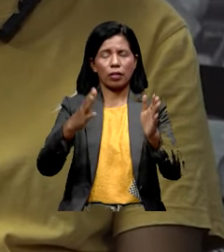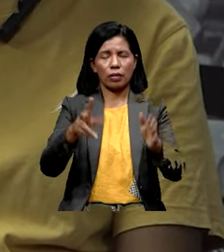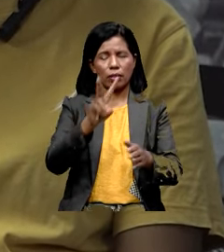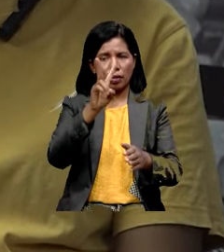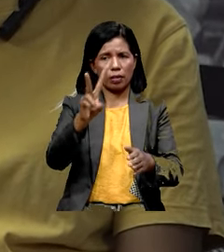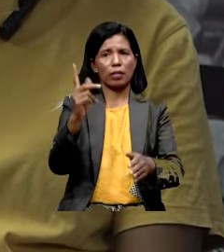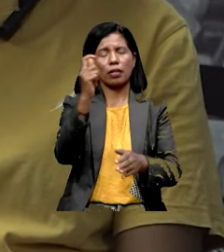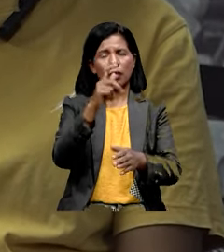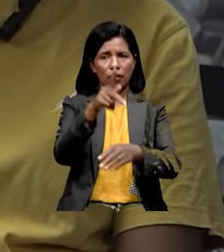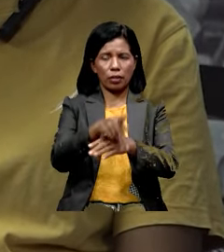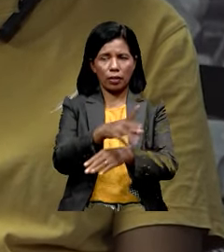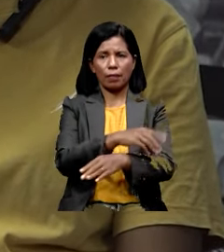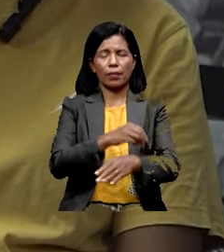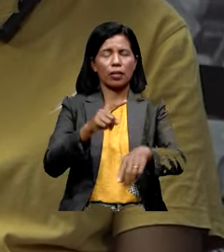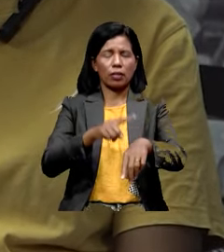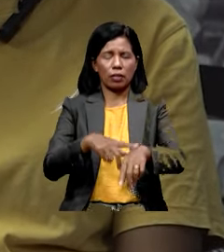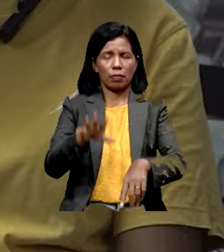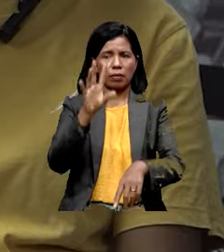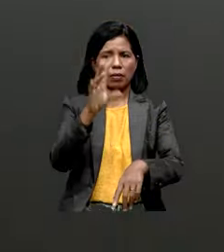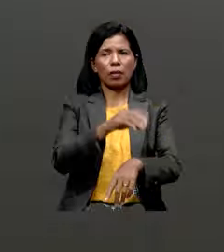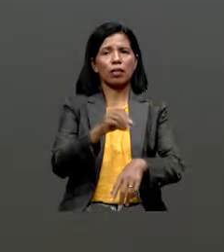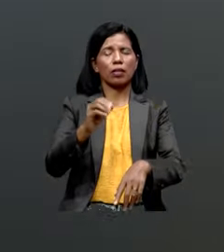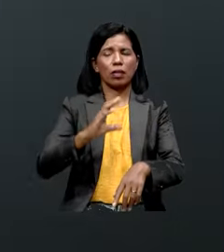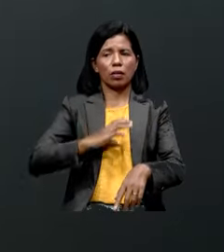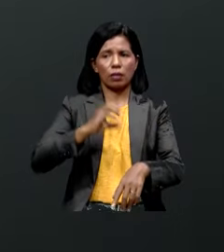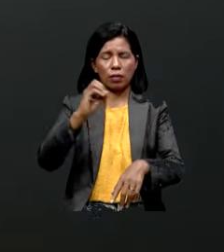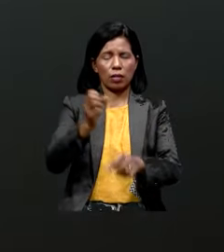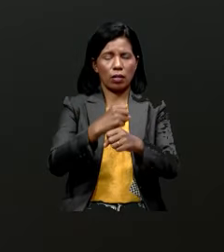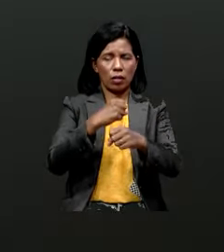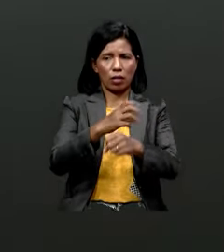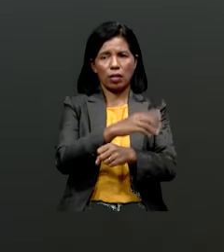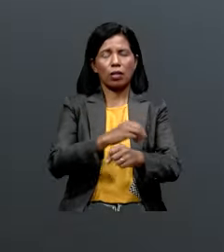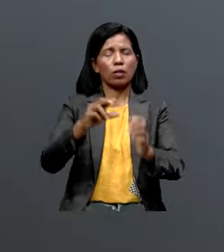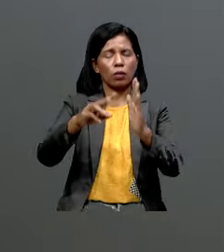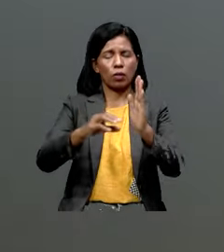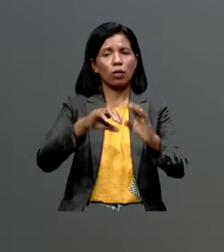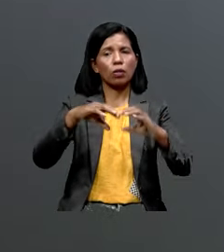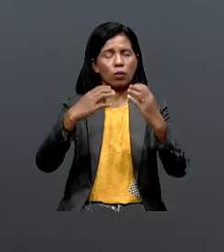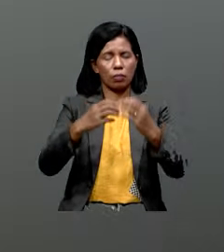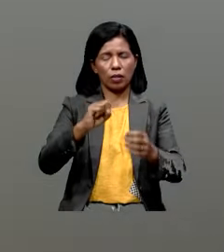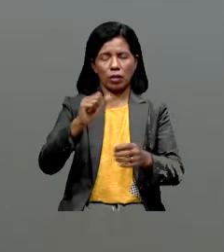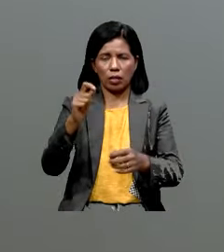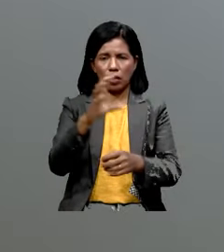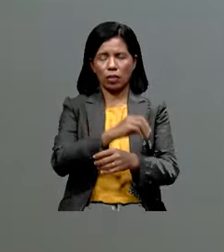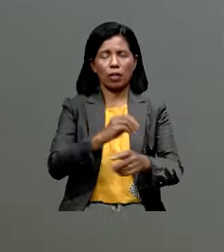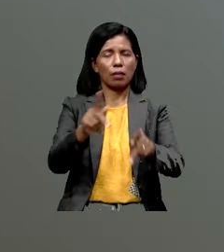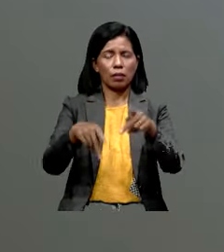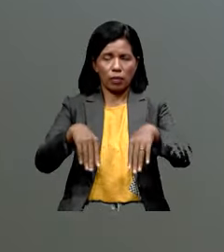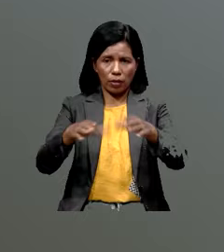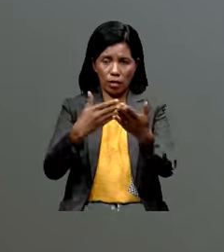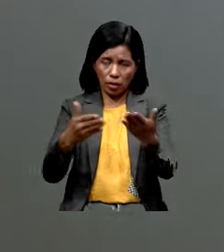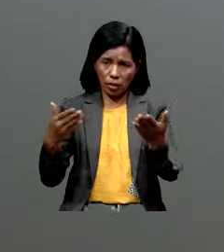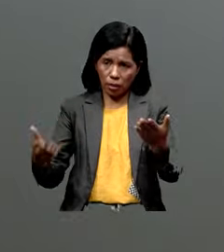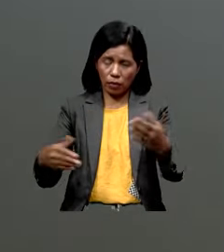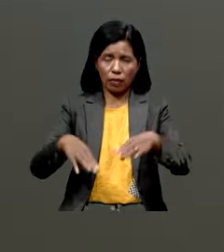ia tersakalan, mais ou menos tu kualu liu ia kumoro, banyak halu kubertura bahawa ekipa siato nebe halu atau samba vendedor sira nebe